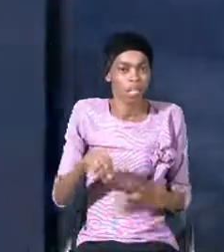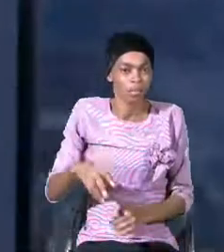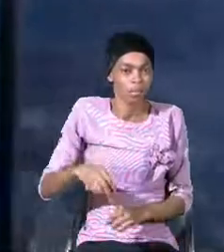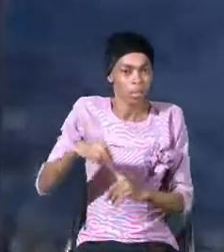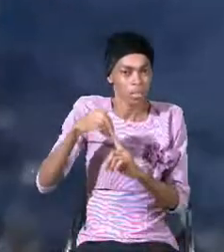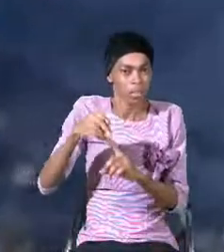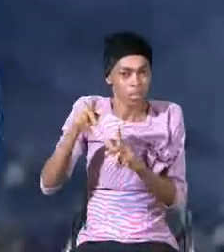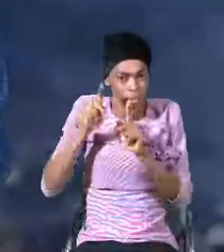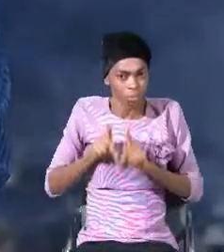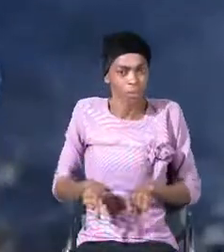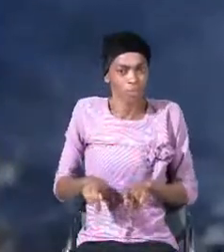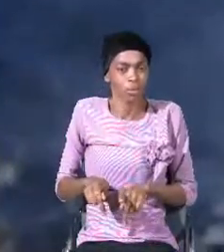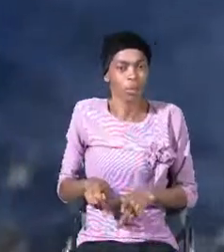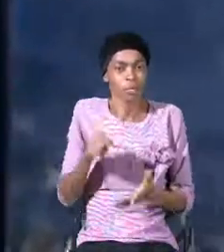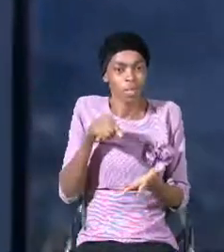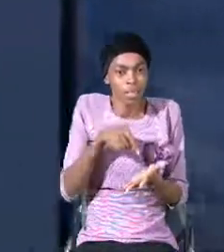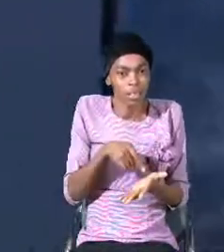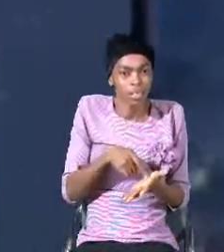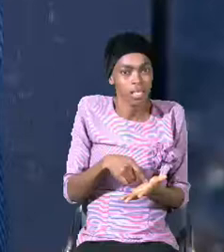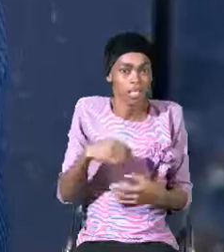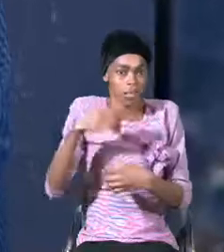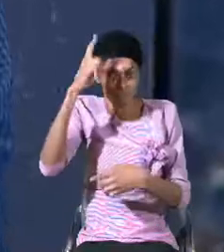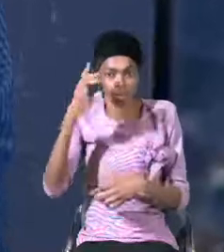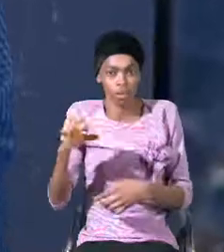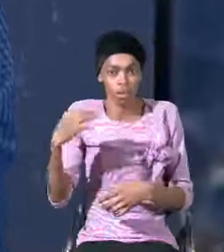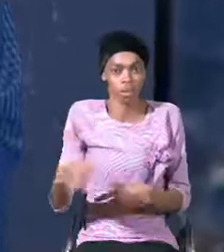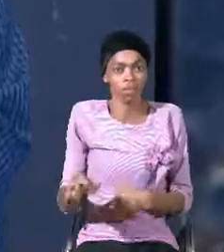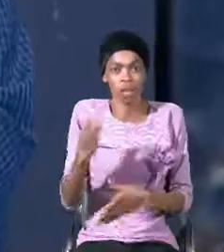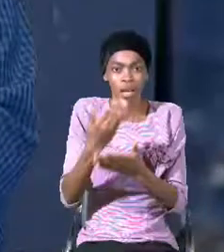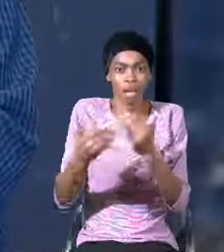Mais ce Dieu du ciel, ce Créateur,